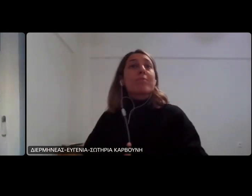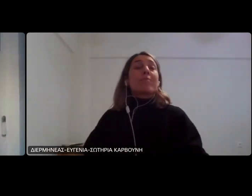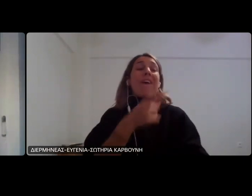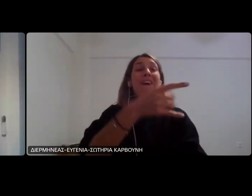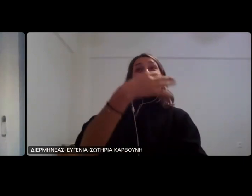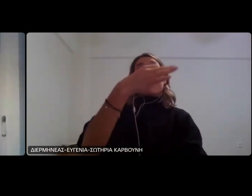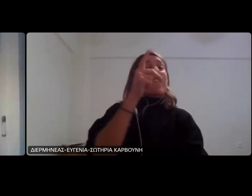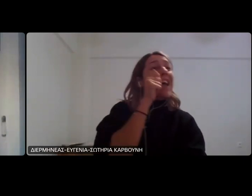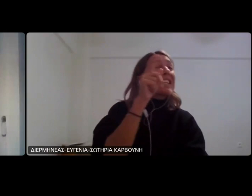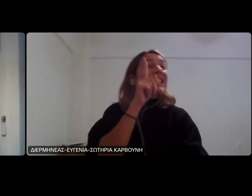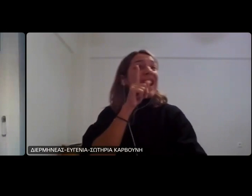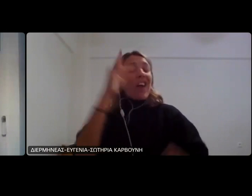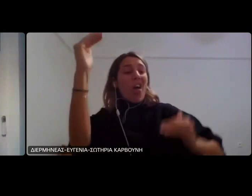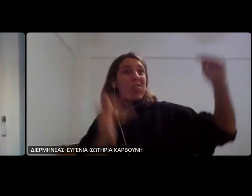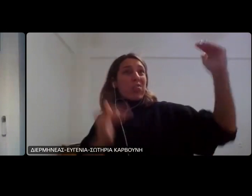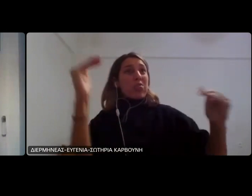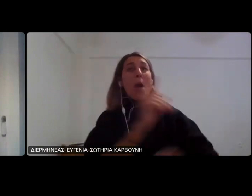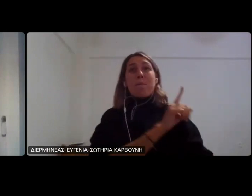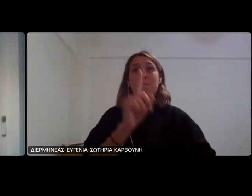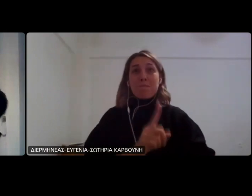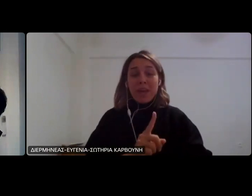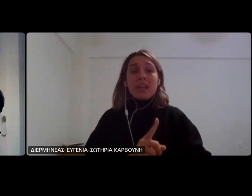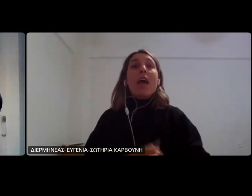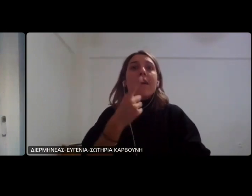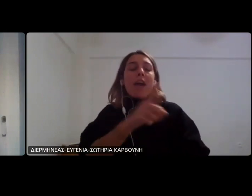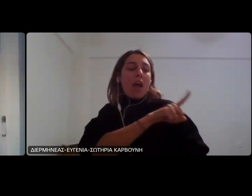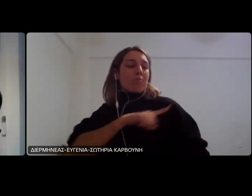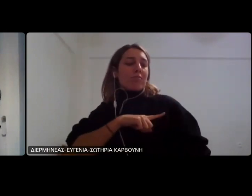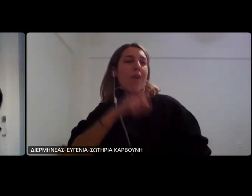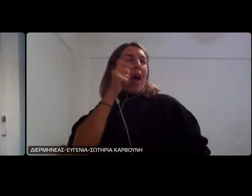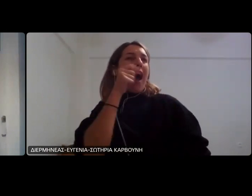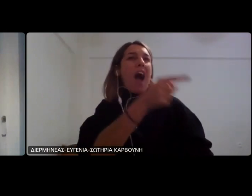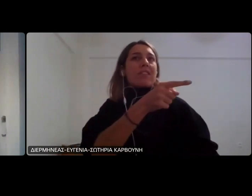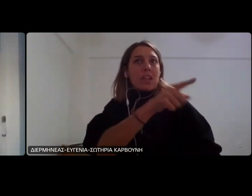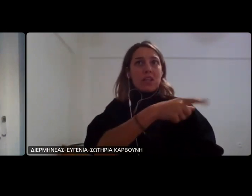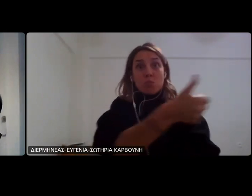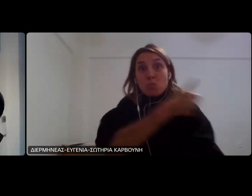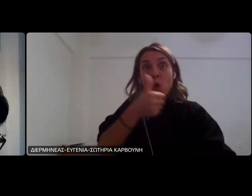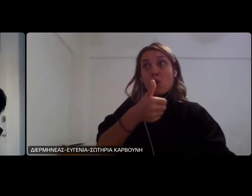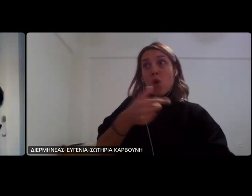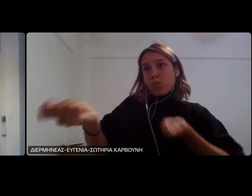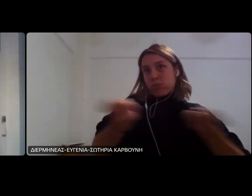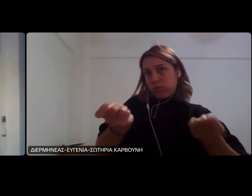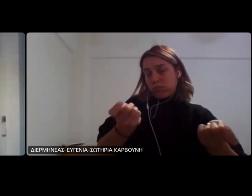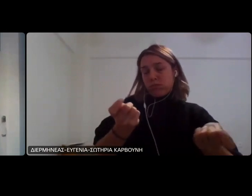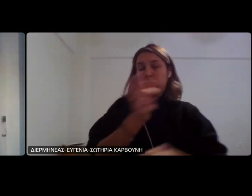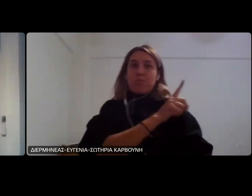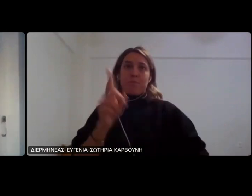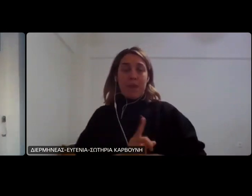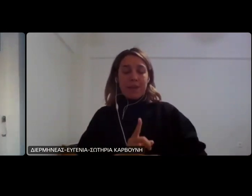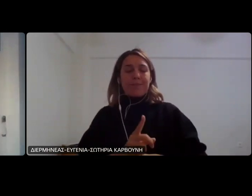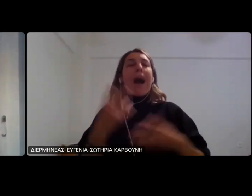των φύλων μέσω της γλώσσας και των ανισοτήτων εξουσίας. Με δύο λόγια, το αν η γλώσσα είναι